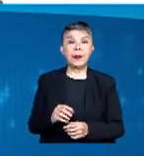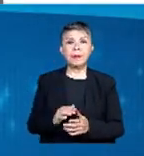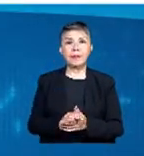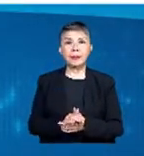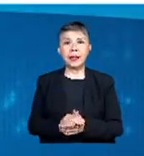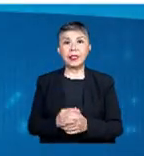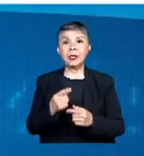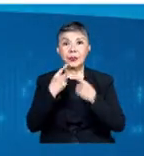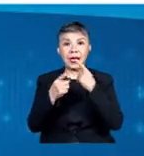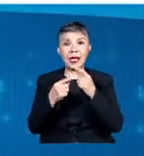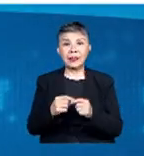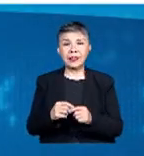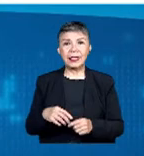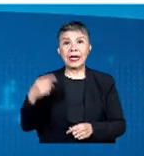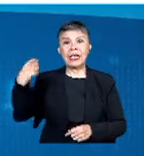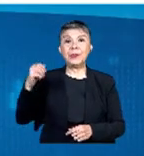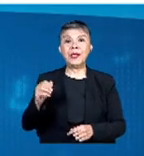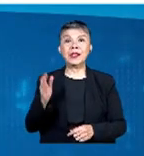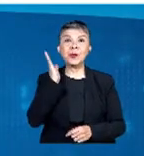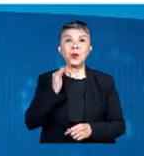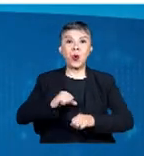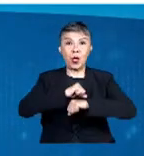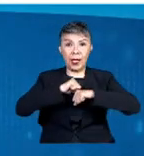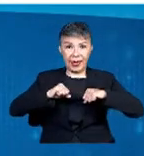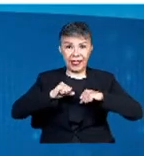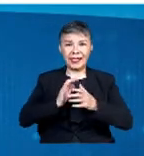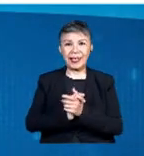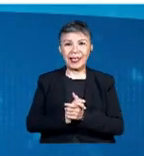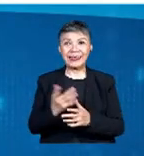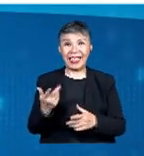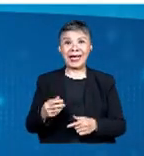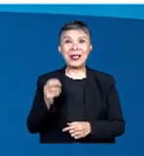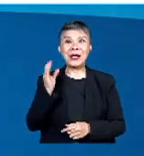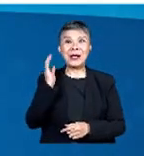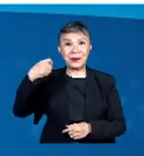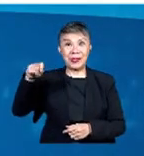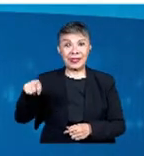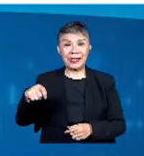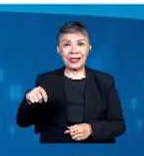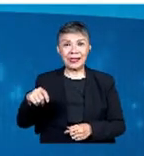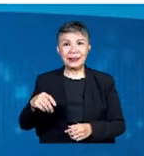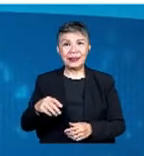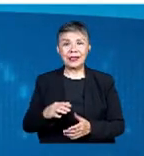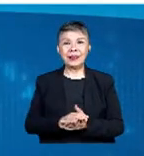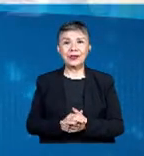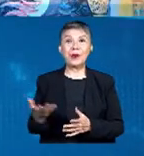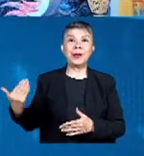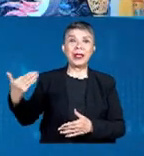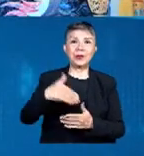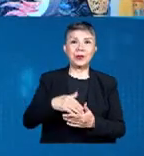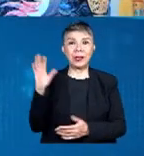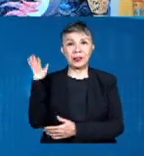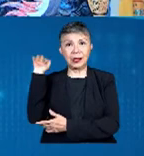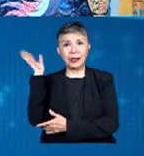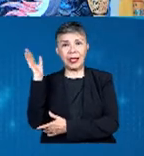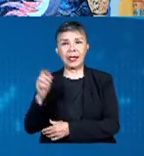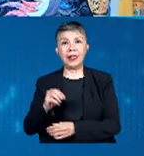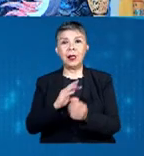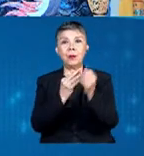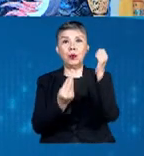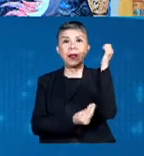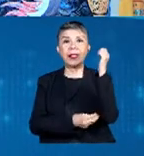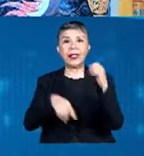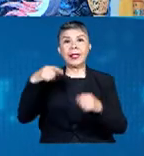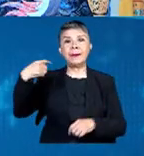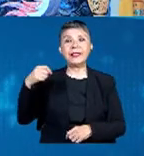Wali ini menyinggung Kemenpora ya. Nah kebetulan saat ini akhirnya sudah bergabung bersama dengan kita semua di sini narasumber dari Kemenpora yang